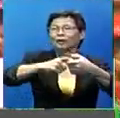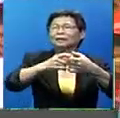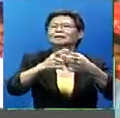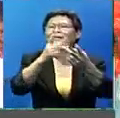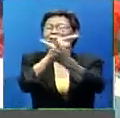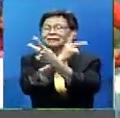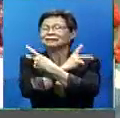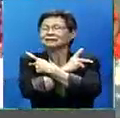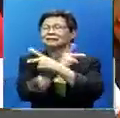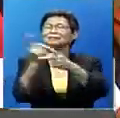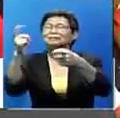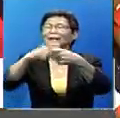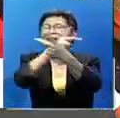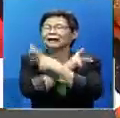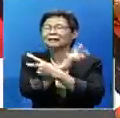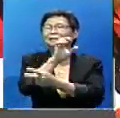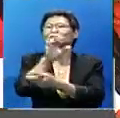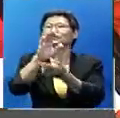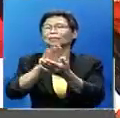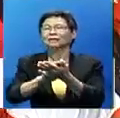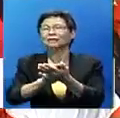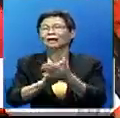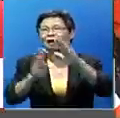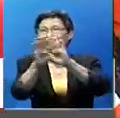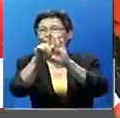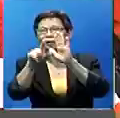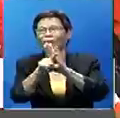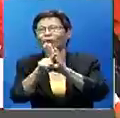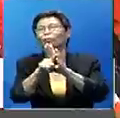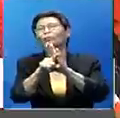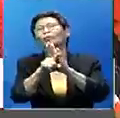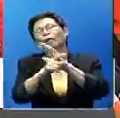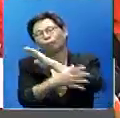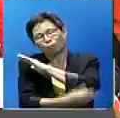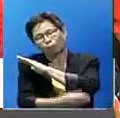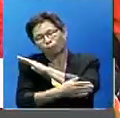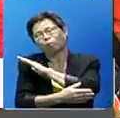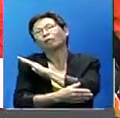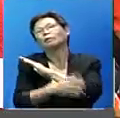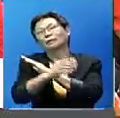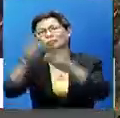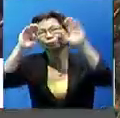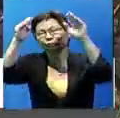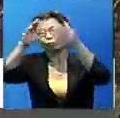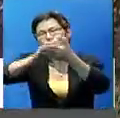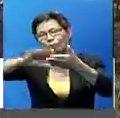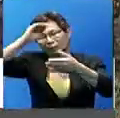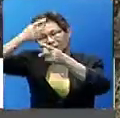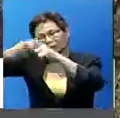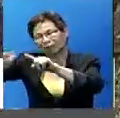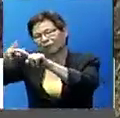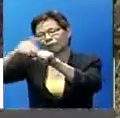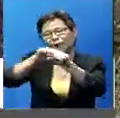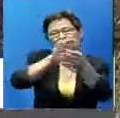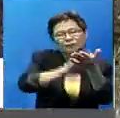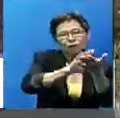SBJK yang mempunyai latar belakang kehidupan yang kurang berkemampuan serta menjalani skop pembelajaran berbeza daripada